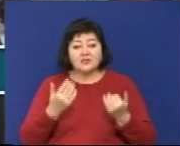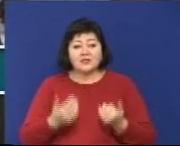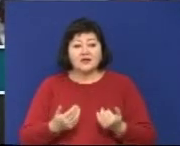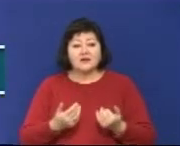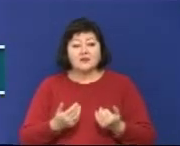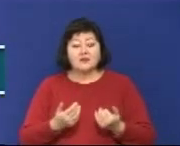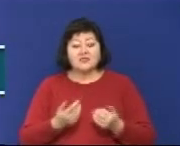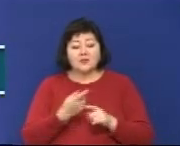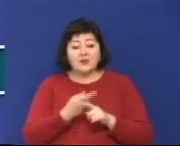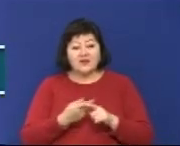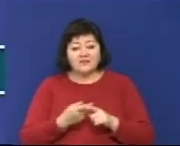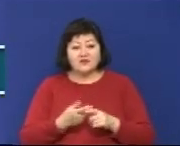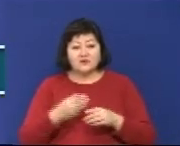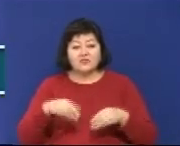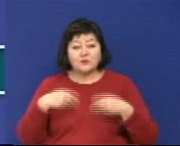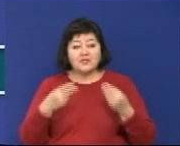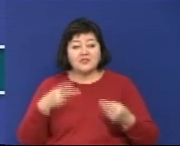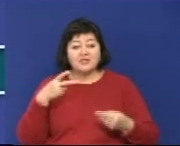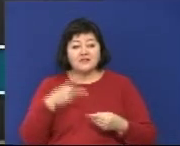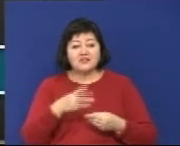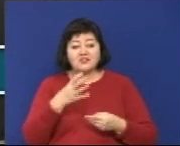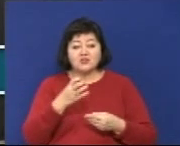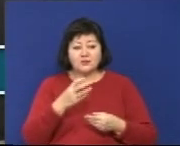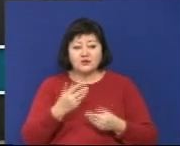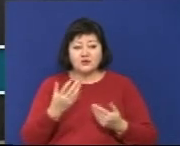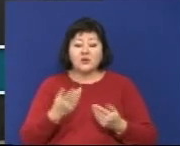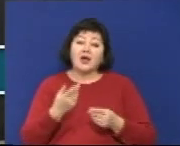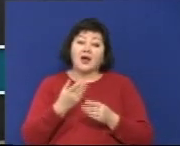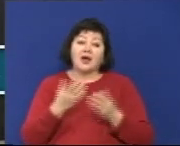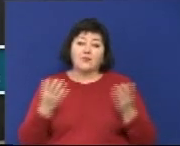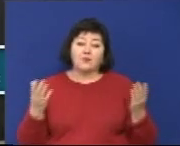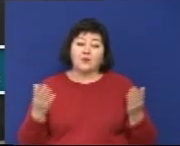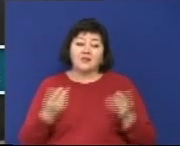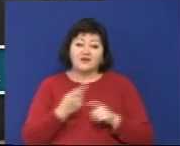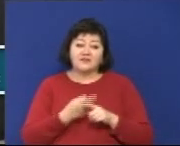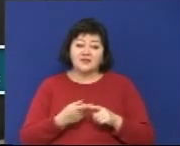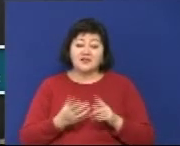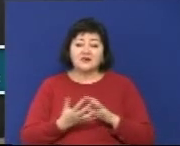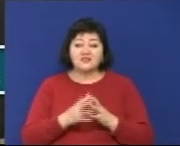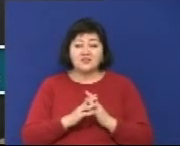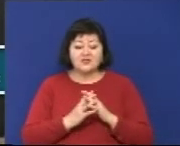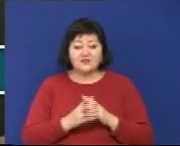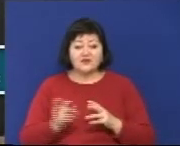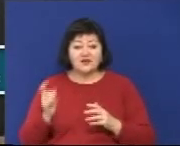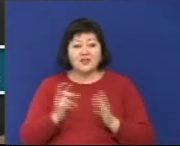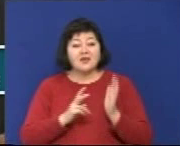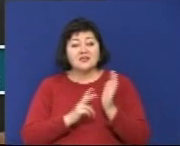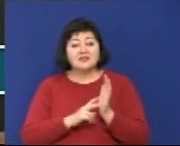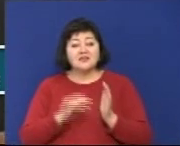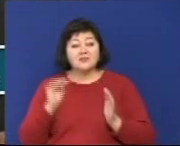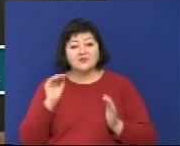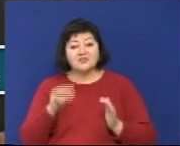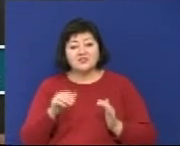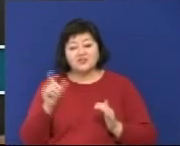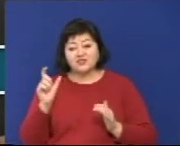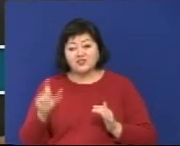села. Экономически активное население, да, из них где-то около 47 тысяч,